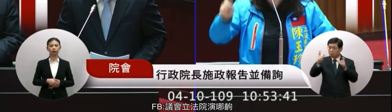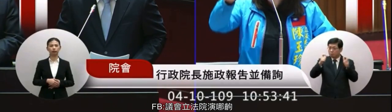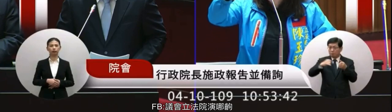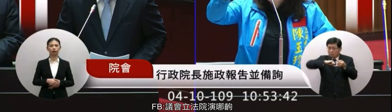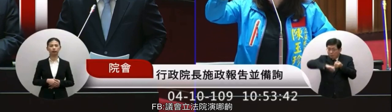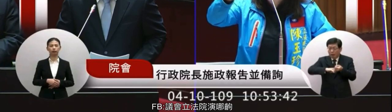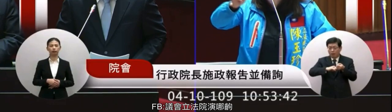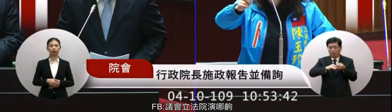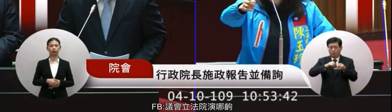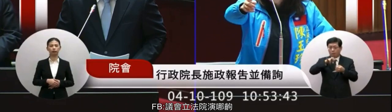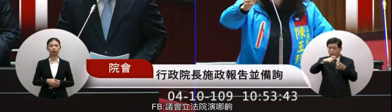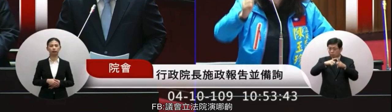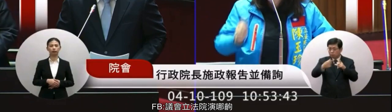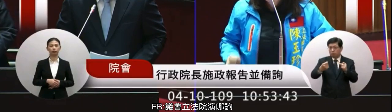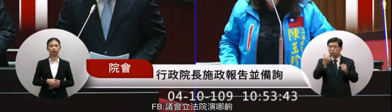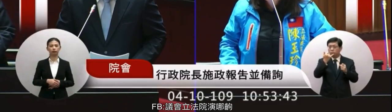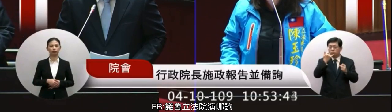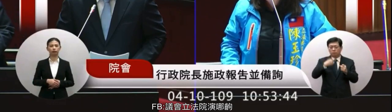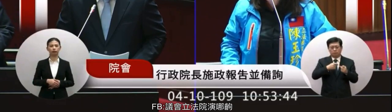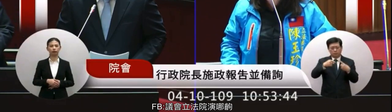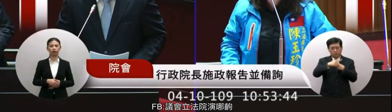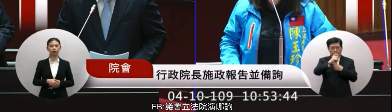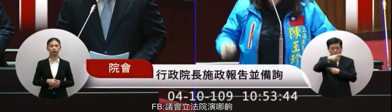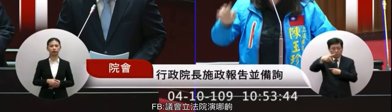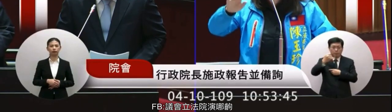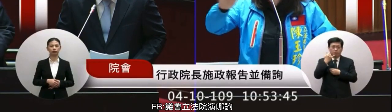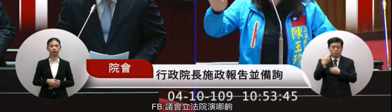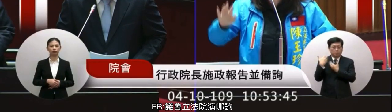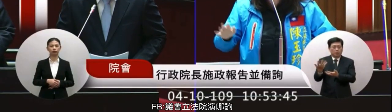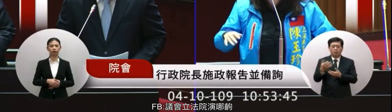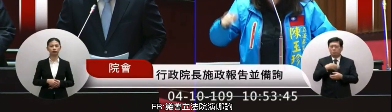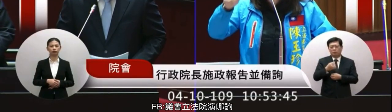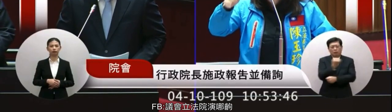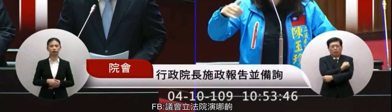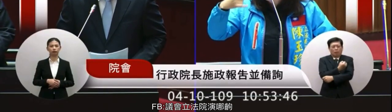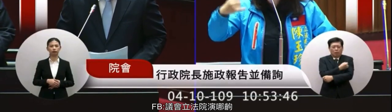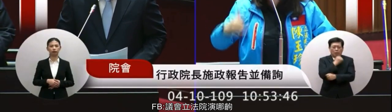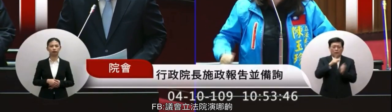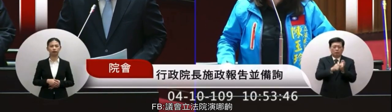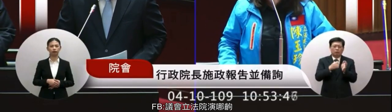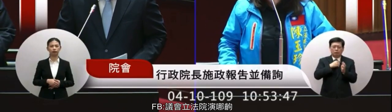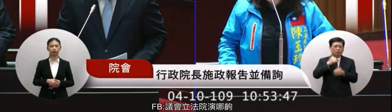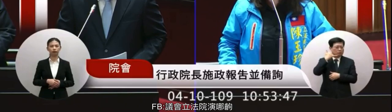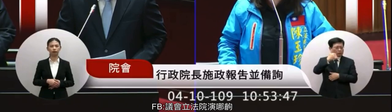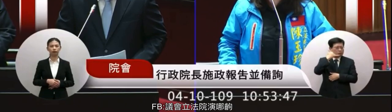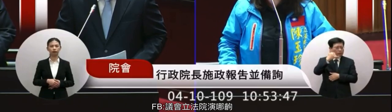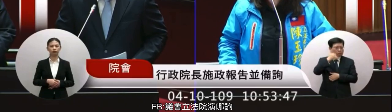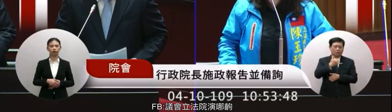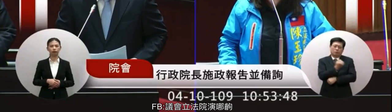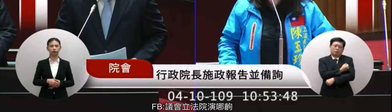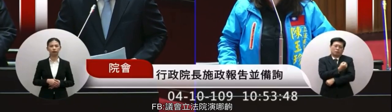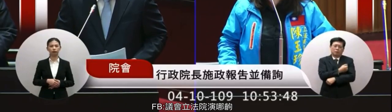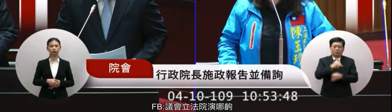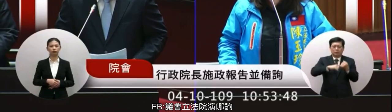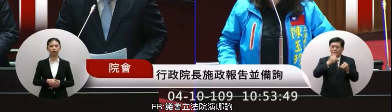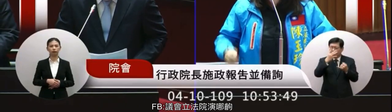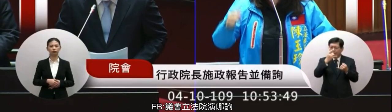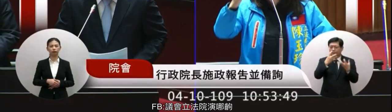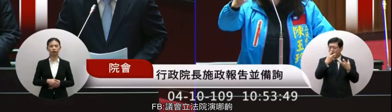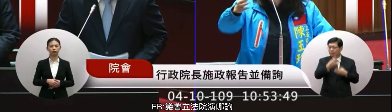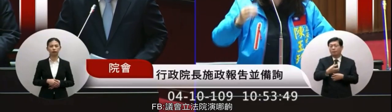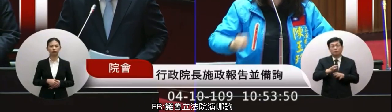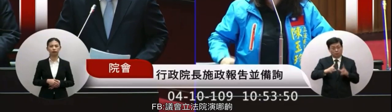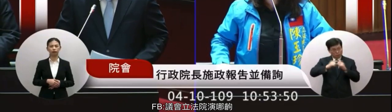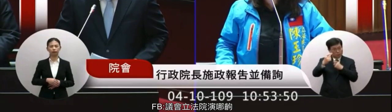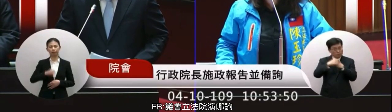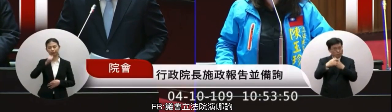票的时候，也比照做一个研究一个 APP 出来哈，不用这么辛苦的时间到一直的打电话，也有可能会订不到，这样子好吗？你们回